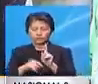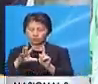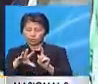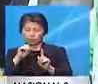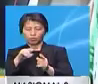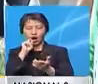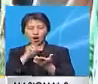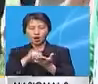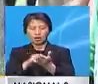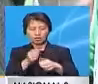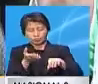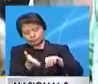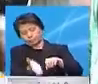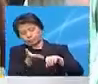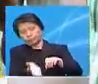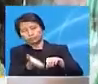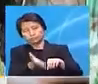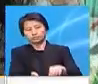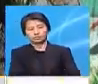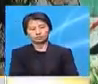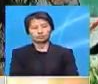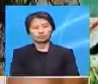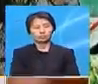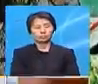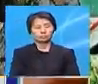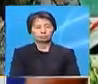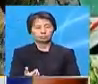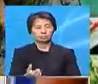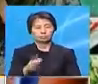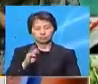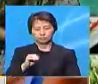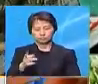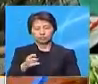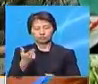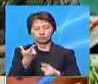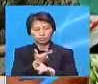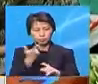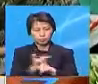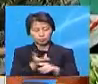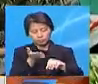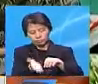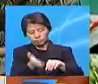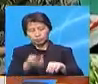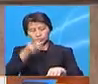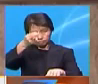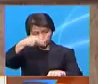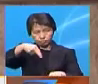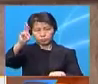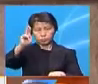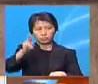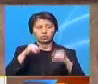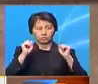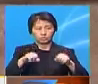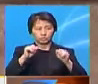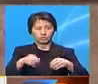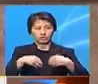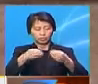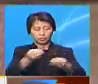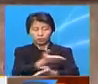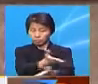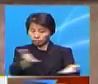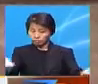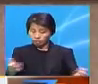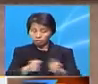ekor ayam disembelih. Pemahaman teori dan praktikal sembelihan halal toyiban ini mampu memberi kepada